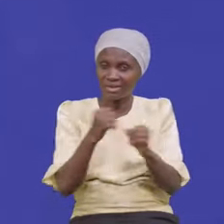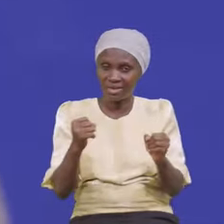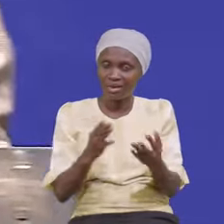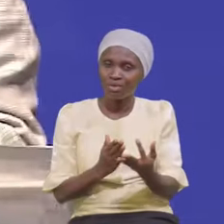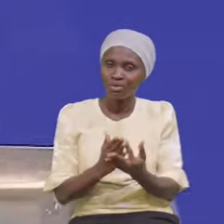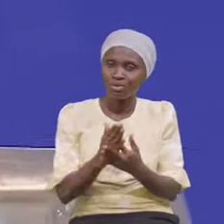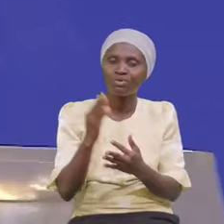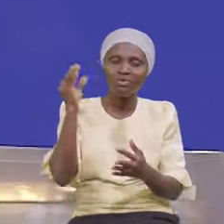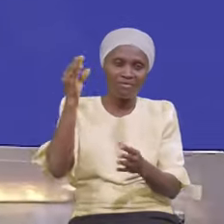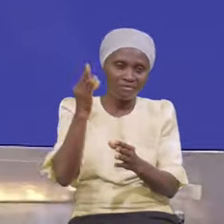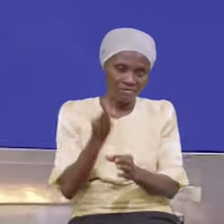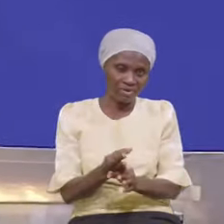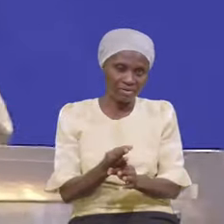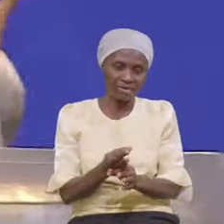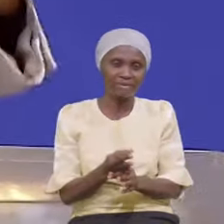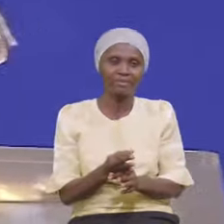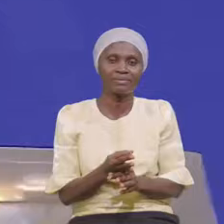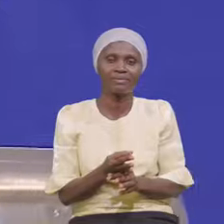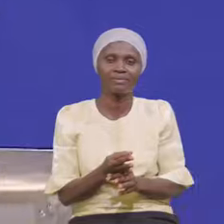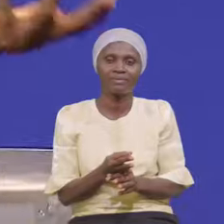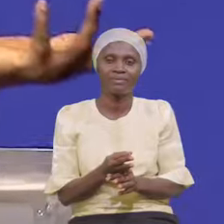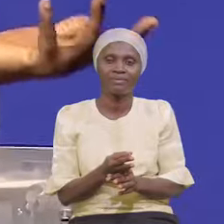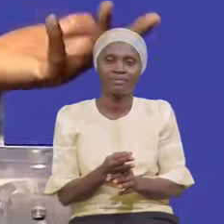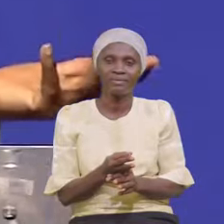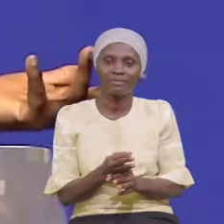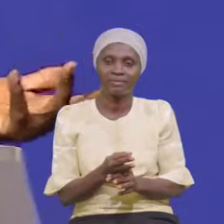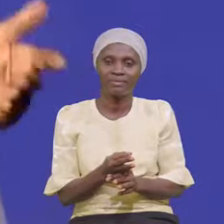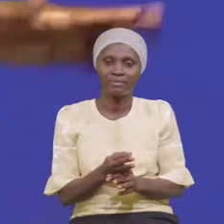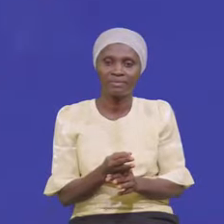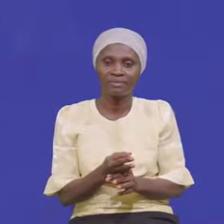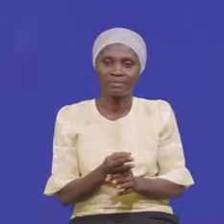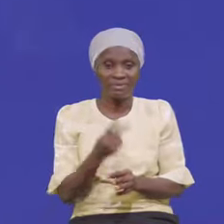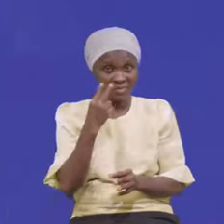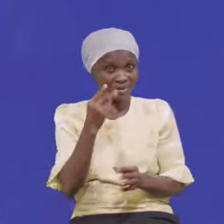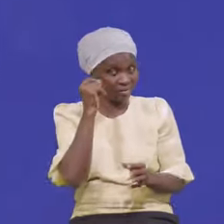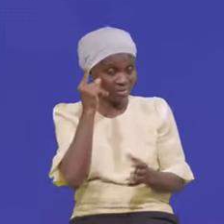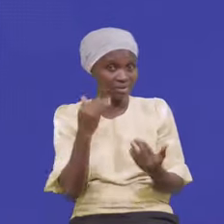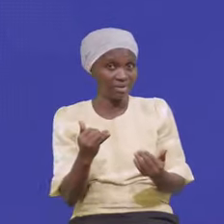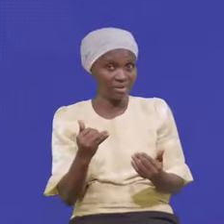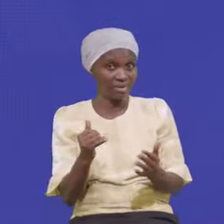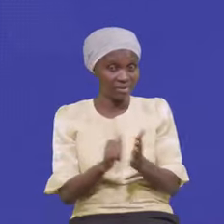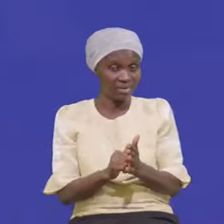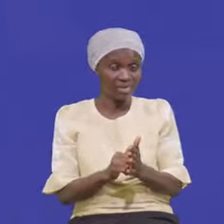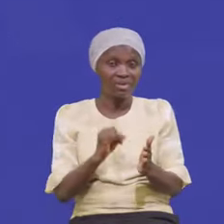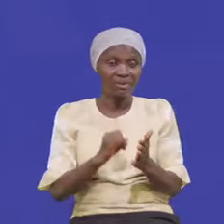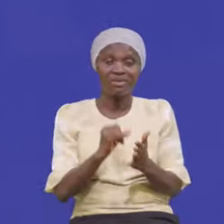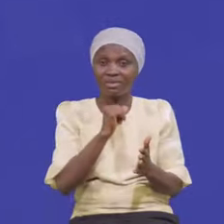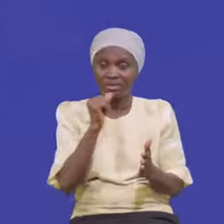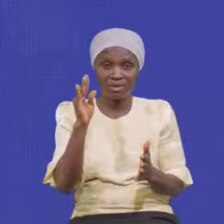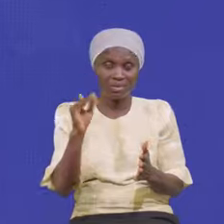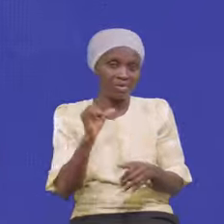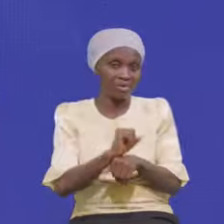through faith. విశ్వాసము ద్వారా కృప చేతనే మీరు రక్షించబడ్డారు. You understand now it's not like they do in the world. ఇది ఎలా